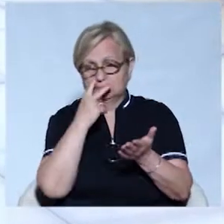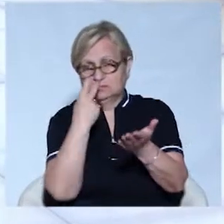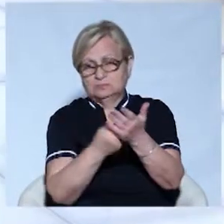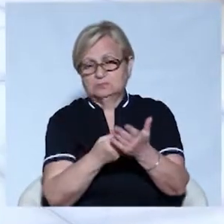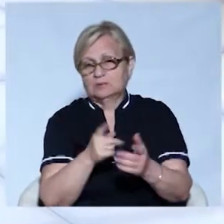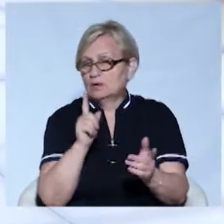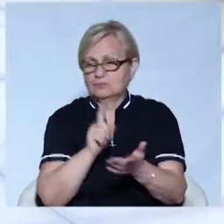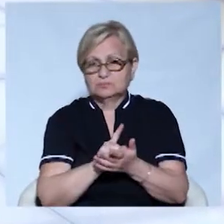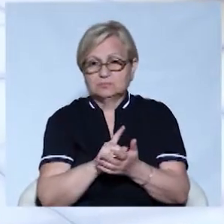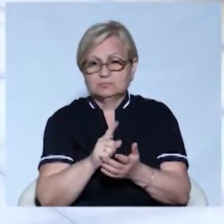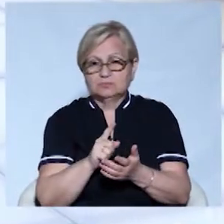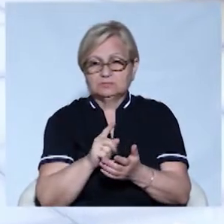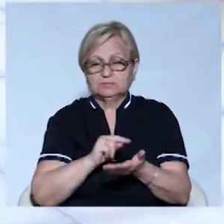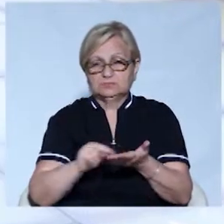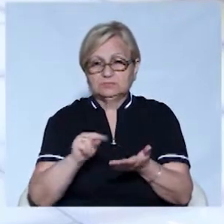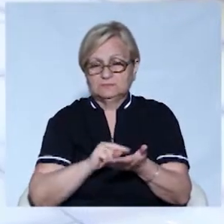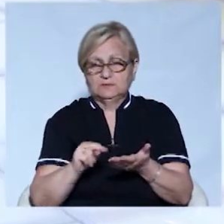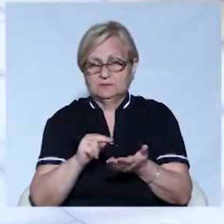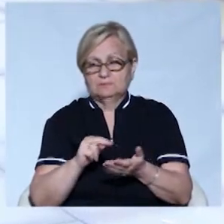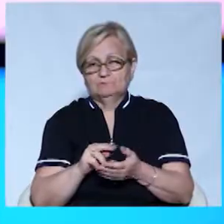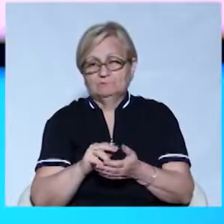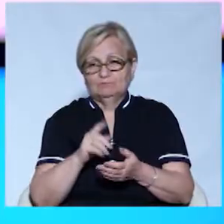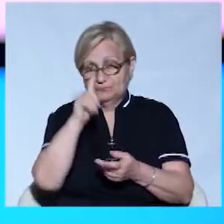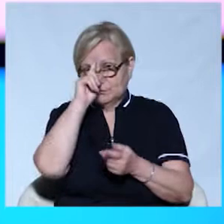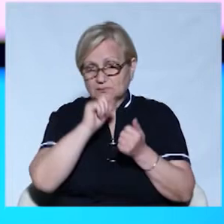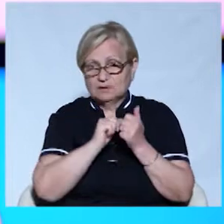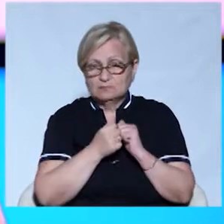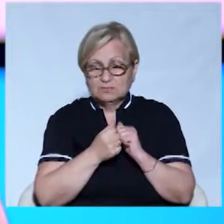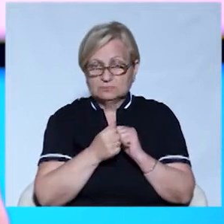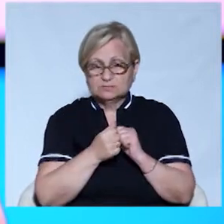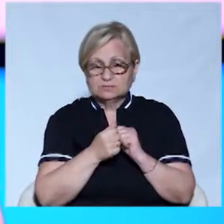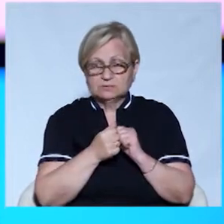წარმოთქმაც და მით უმეტეს ჩაწერა. დავიმახსოვროთ.